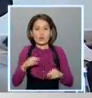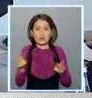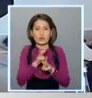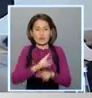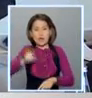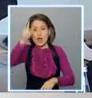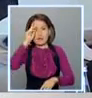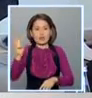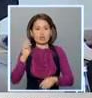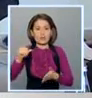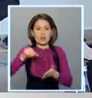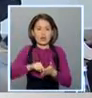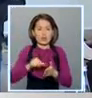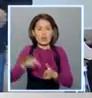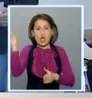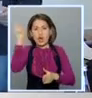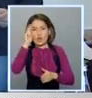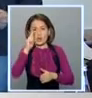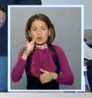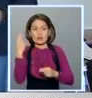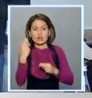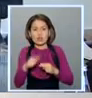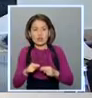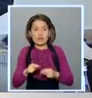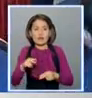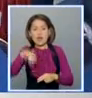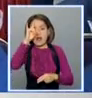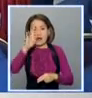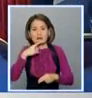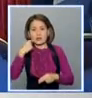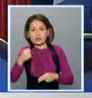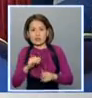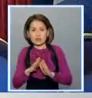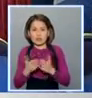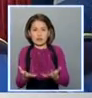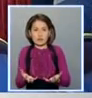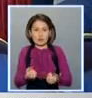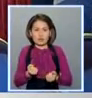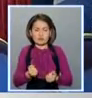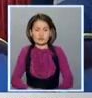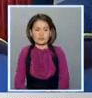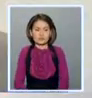министрлігі және неміс елшілігінің қатысуымен оқуды сәтті аяқтап келген ұшқыштарға сертификат тапсырылды.